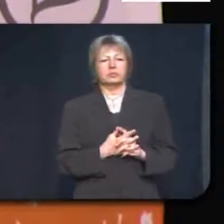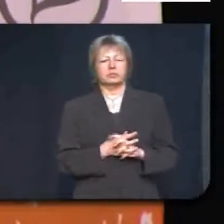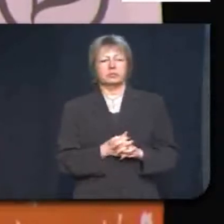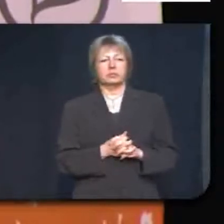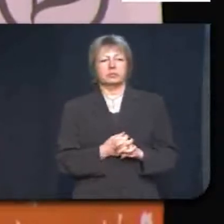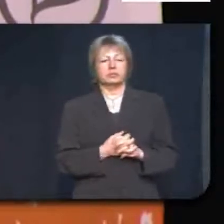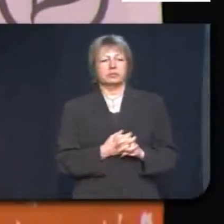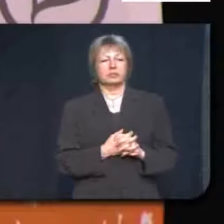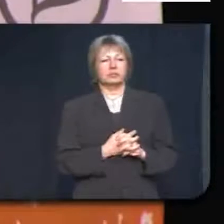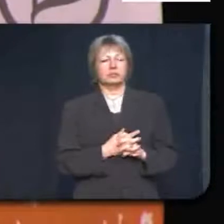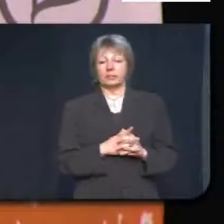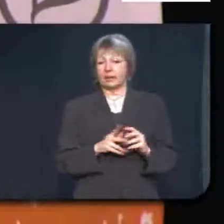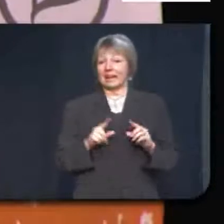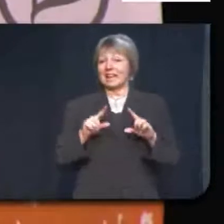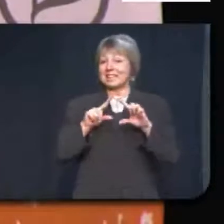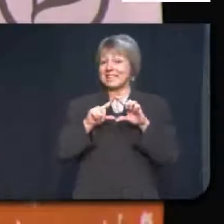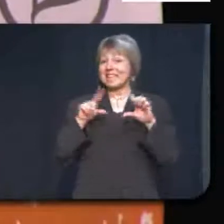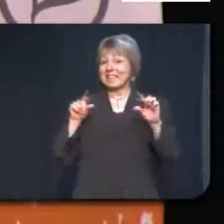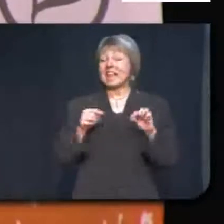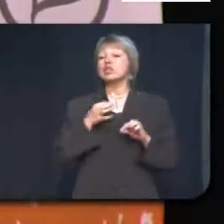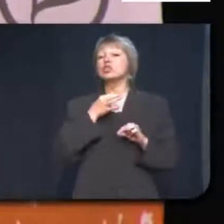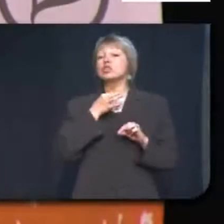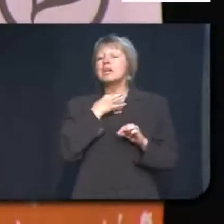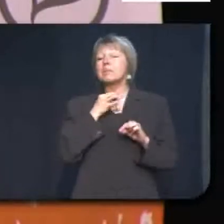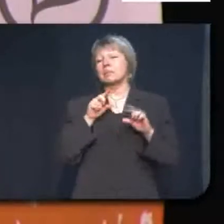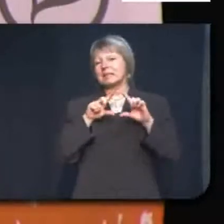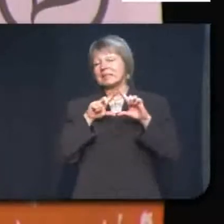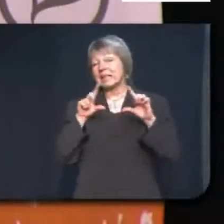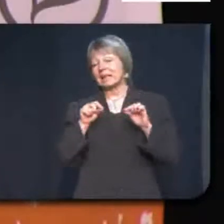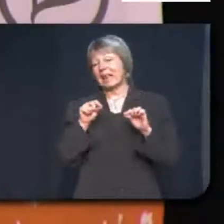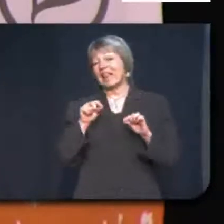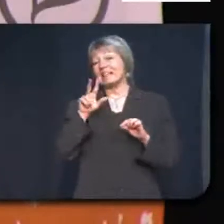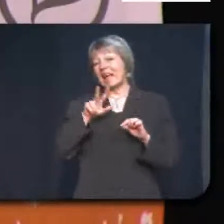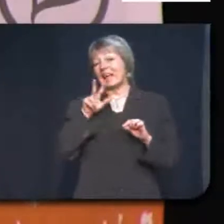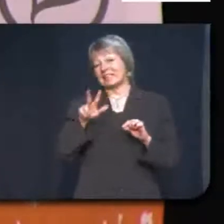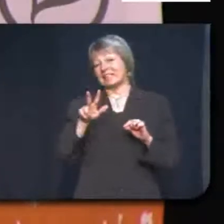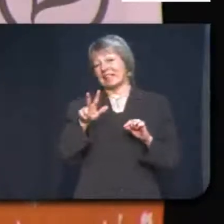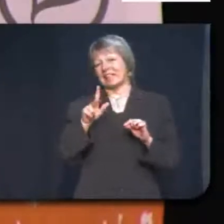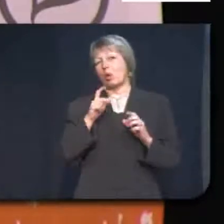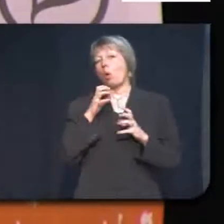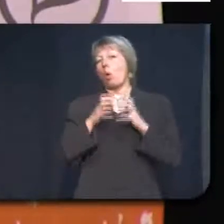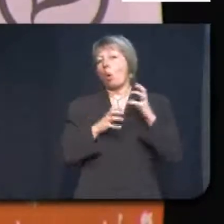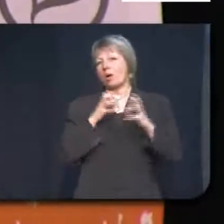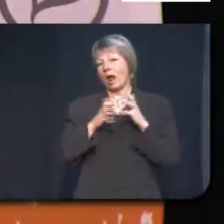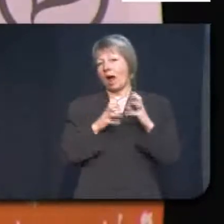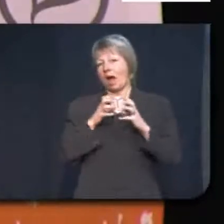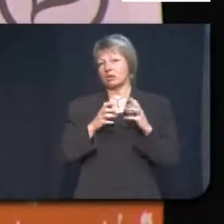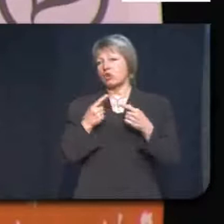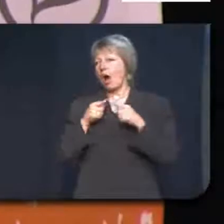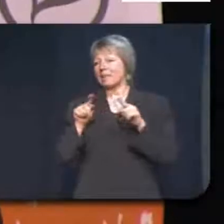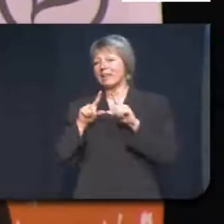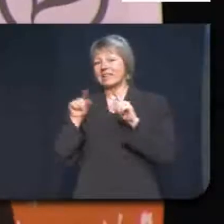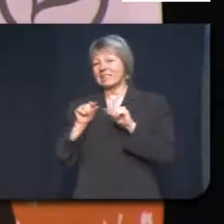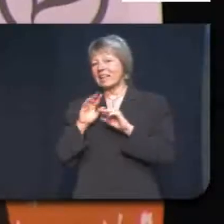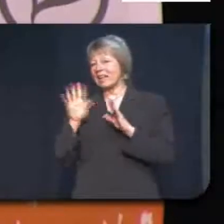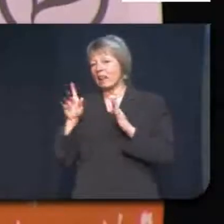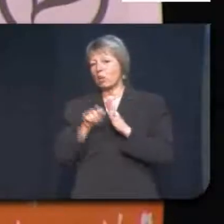Zettel 13 ja ich wiederhole Zettel 13 der ist so orange andere Zettel sind ungültig